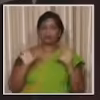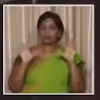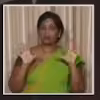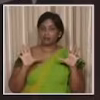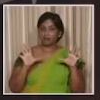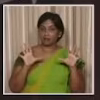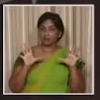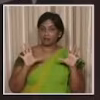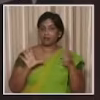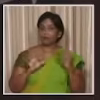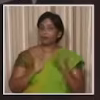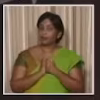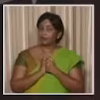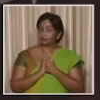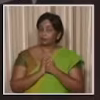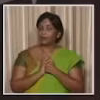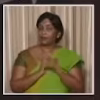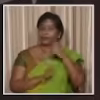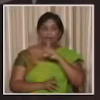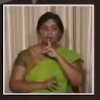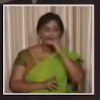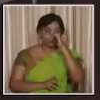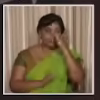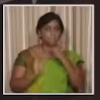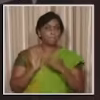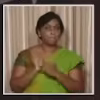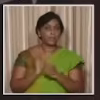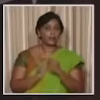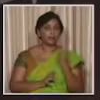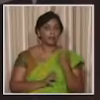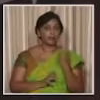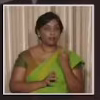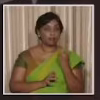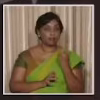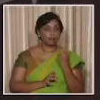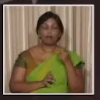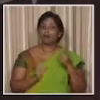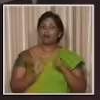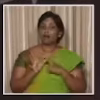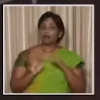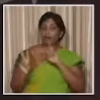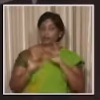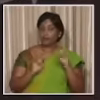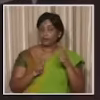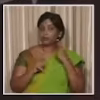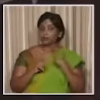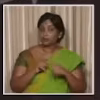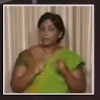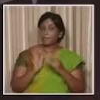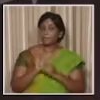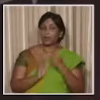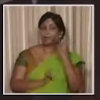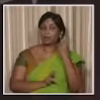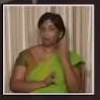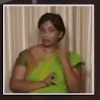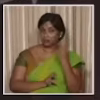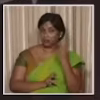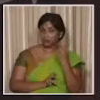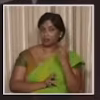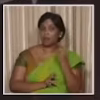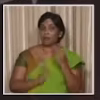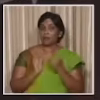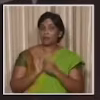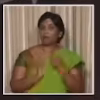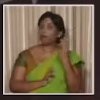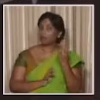10කට එතකොට ගරු නියෝජ්‍ය කතානායකතුමනි මිලියන 2000ක් මේ අක්කර 22කින් විතරක් මිලියන 2000ක්